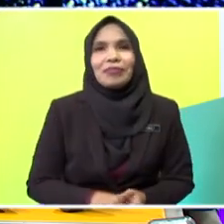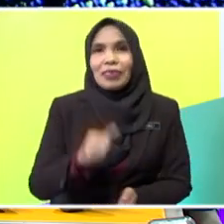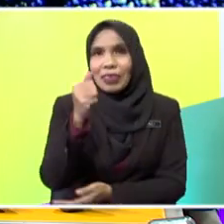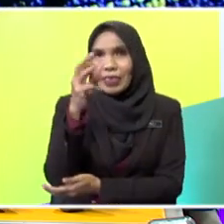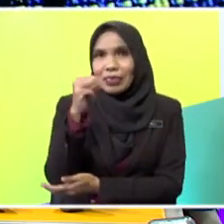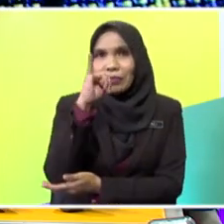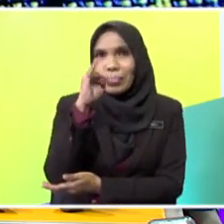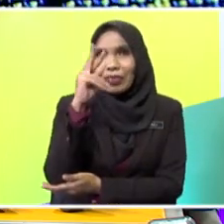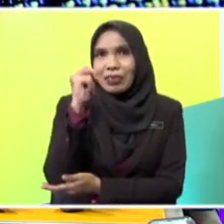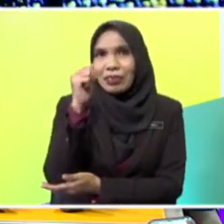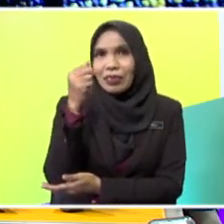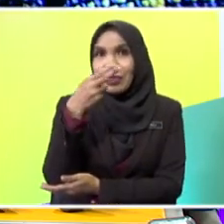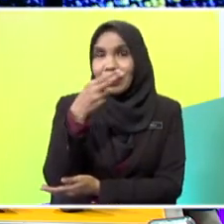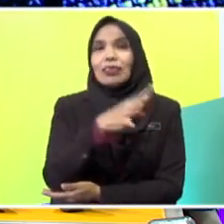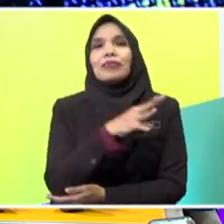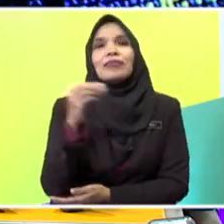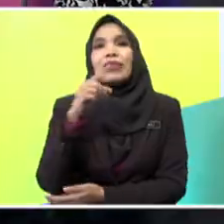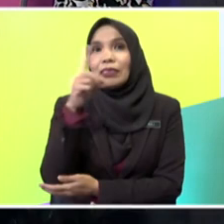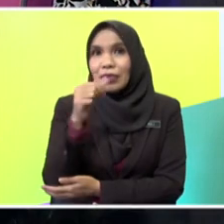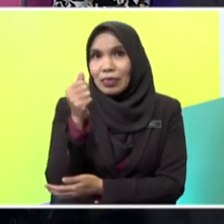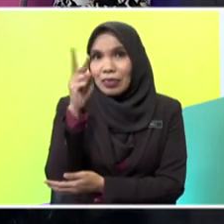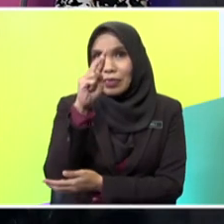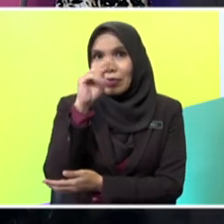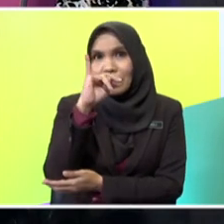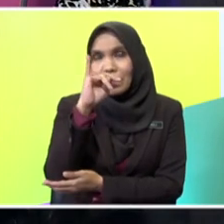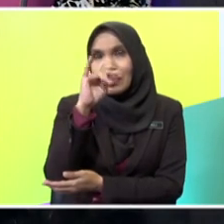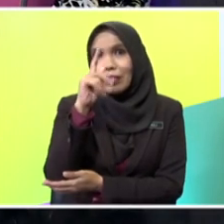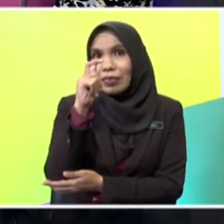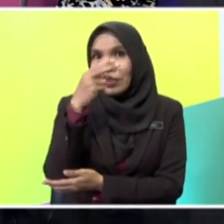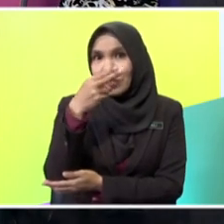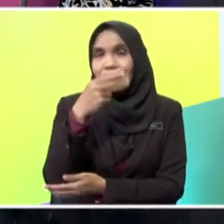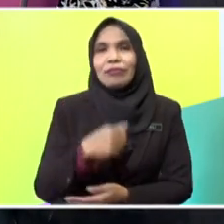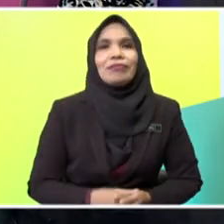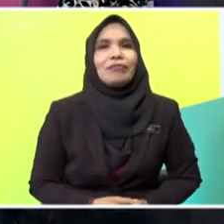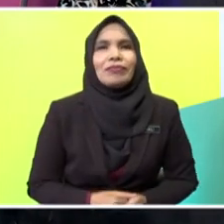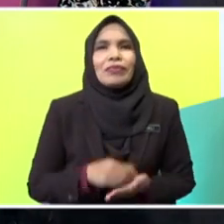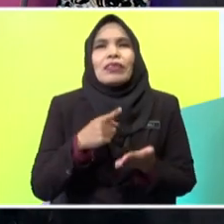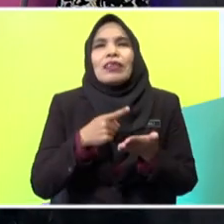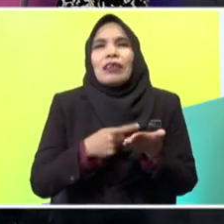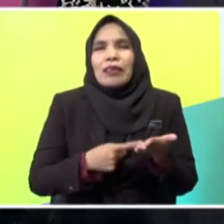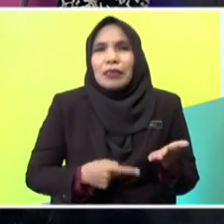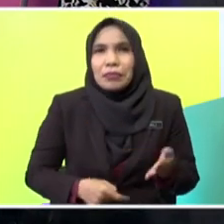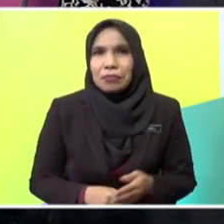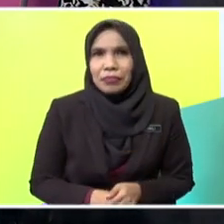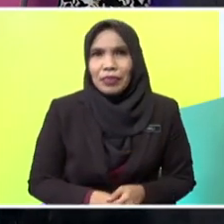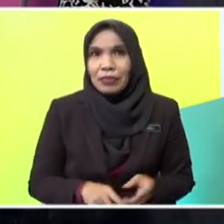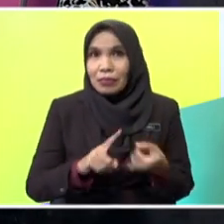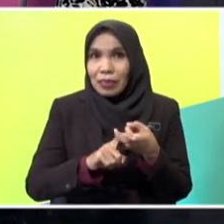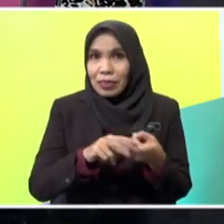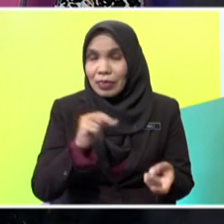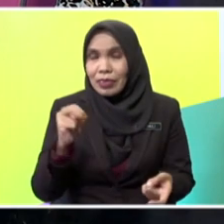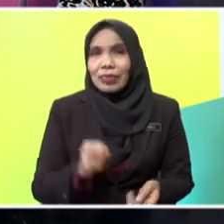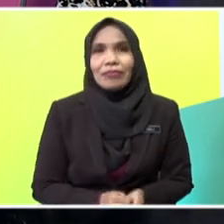juga apa namanya tadi? Zarif, sedap namanya. Yeah. Apa kaitan dengan topik yang kita nak belajar hari ini,